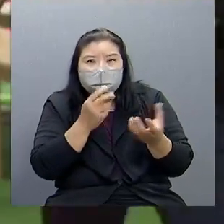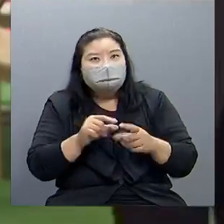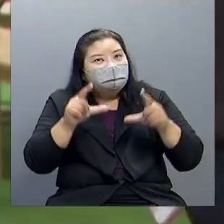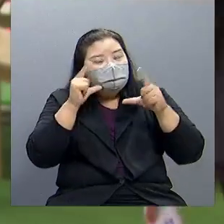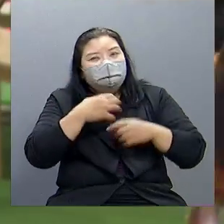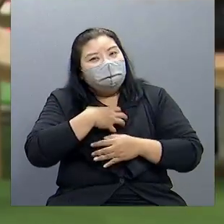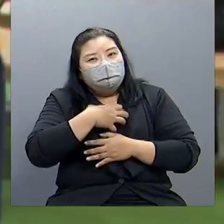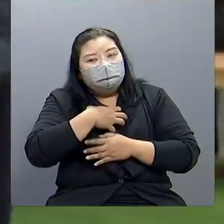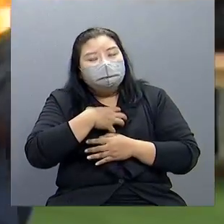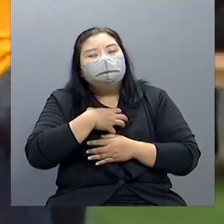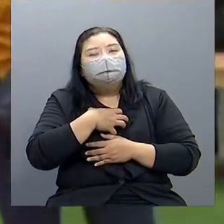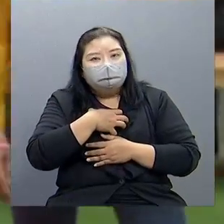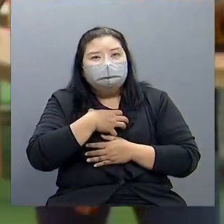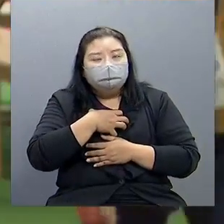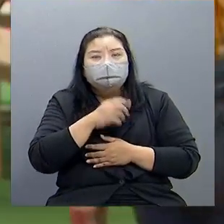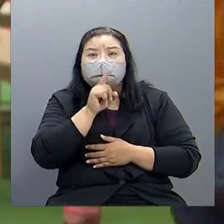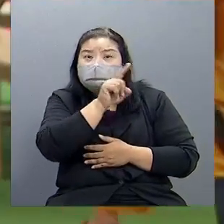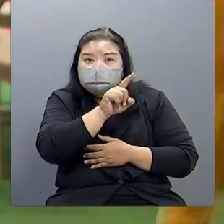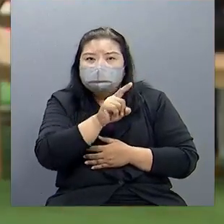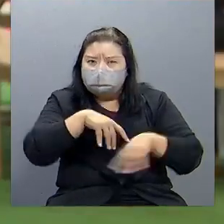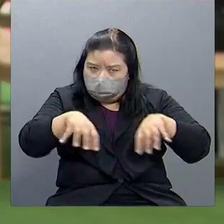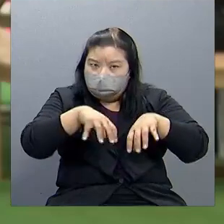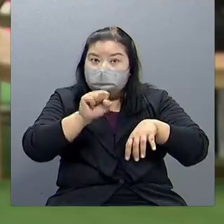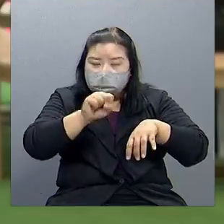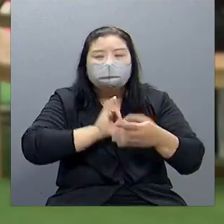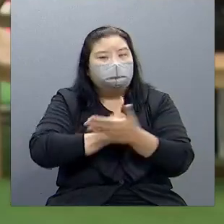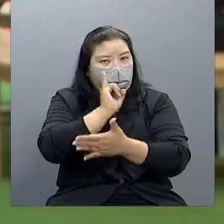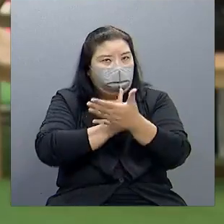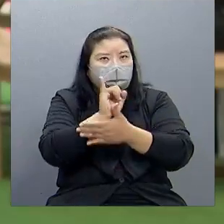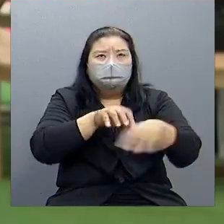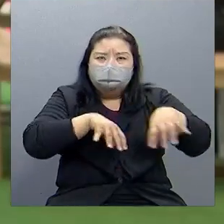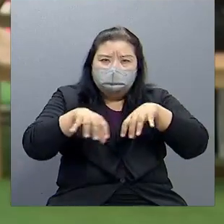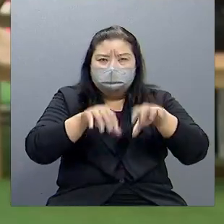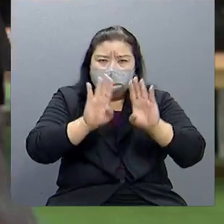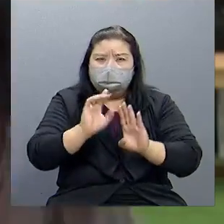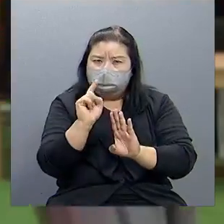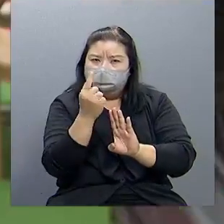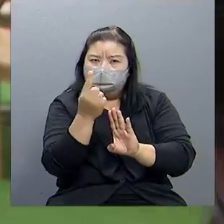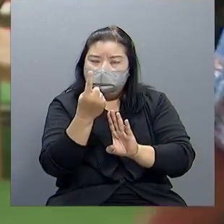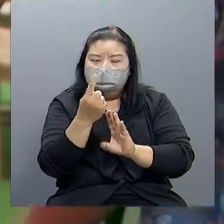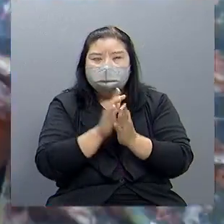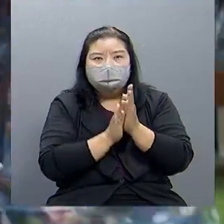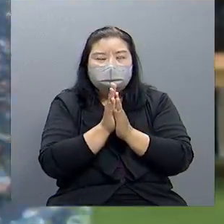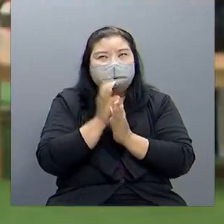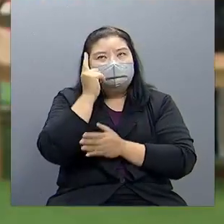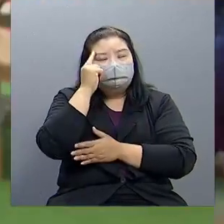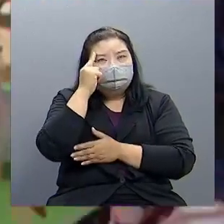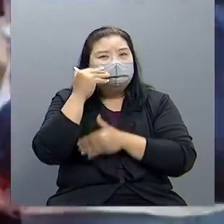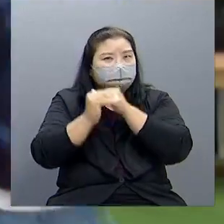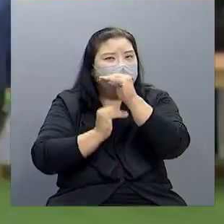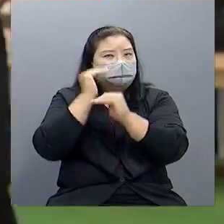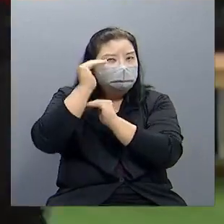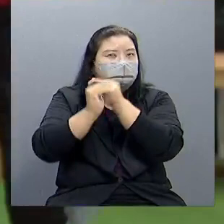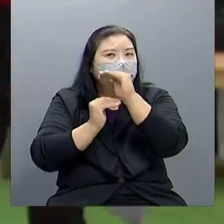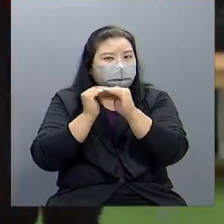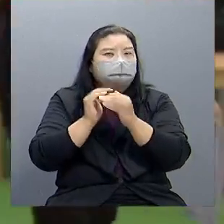ทคโนโลยีเข ้ ามา ใช่ค่ะเอามาผสมผสานกันเผื่อที่จะให้เราแบบต่อยอดขึ้นไปได้อะไรอย่างเงี้ย แล้วอย่าง